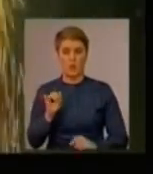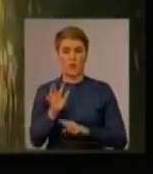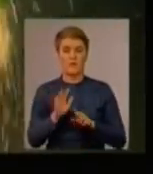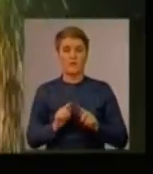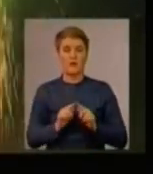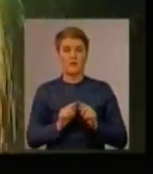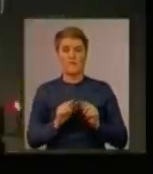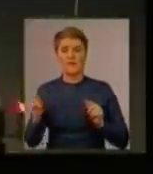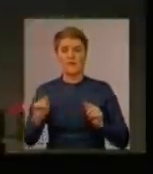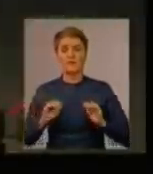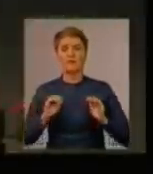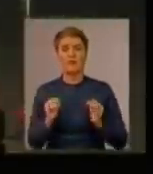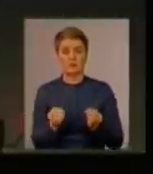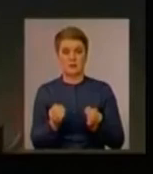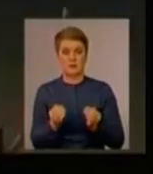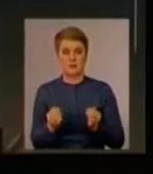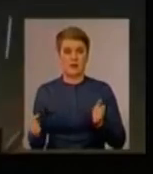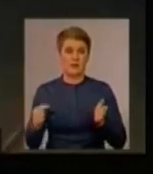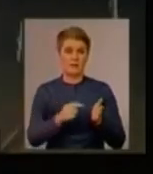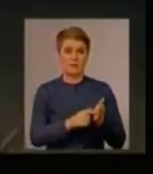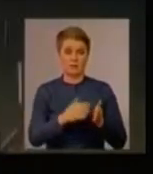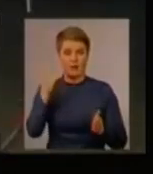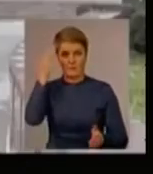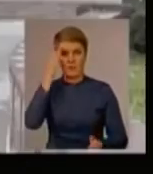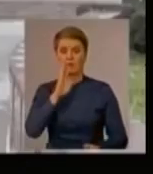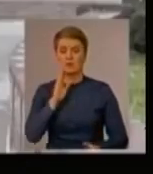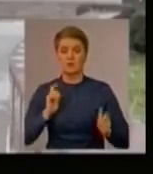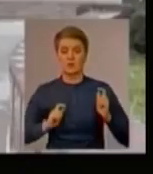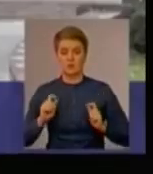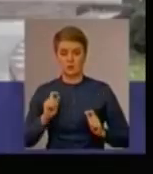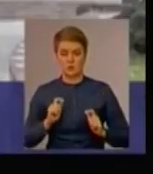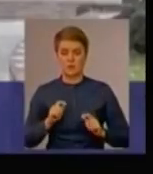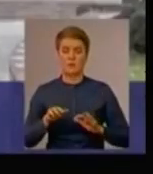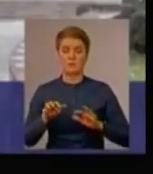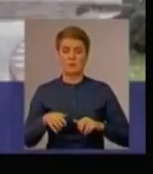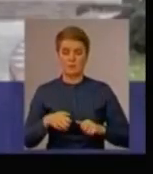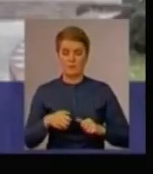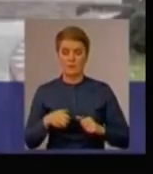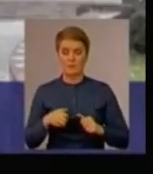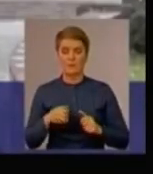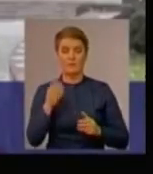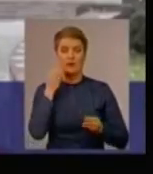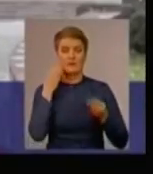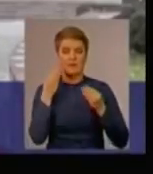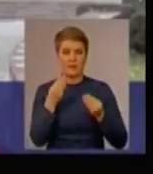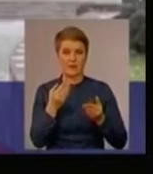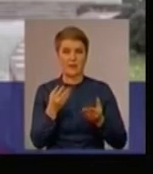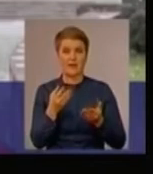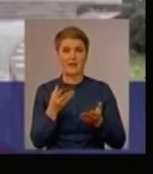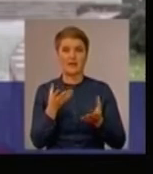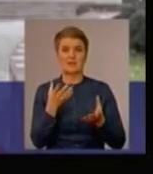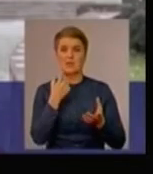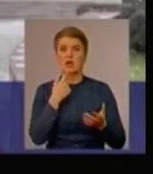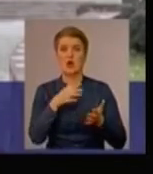установки відірвалася її частина і влучила в голову студентки. Слідчі вилучили з місця серветки з кров'ю. Те,